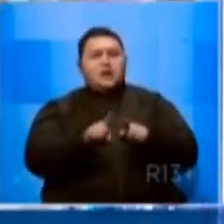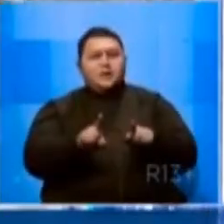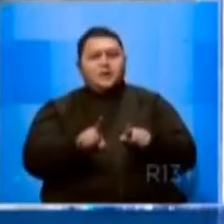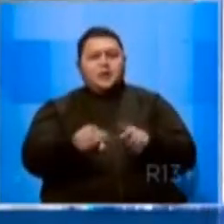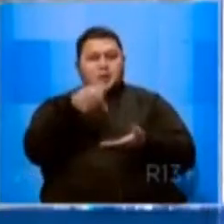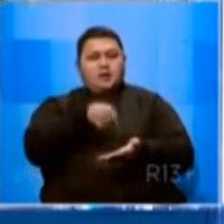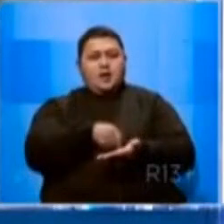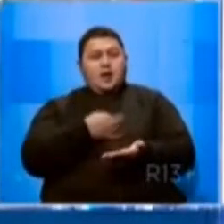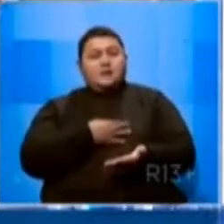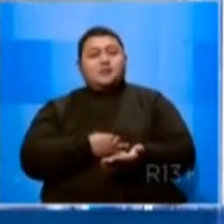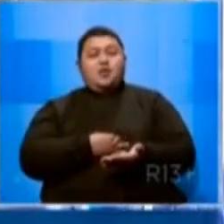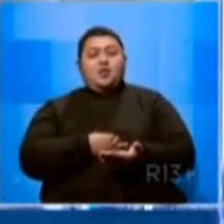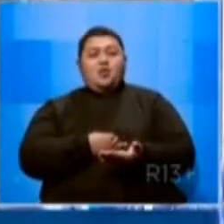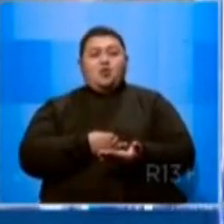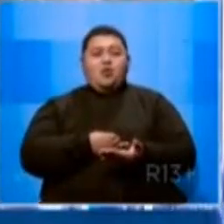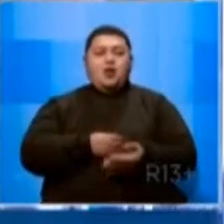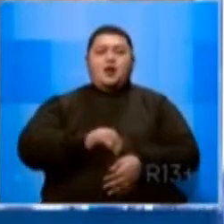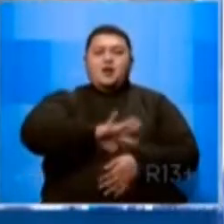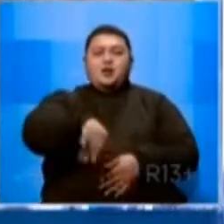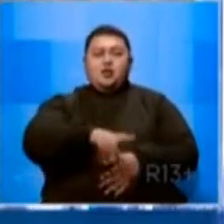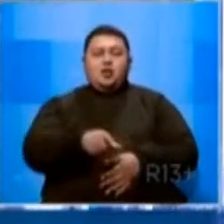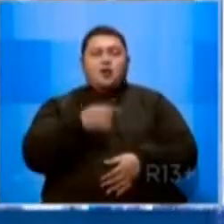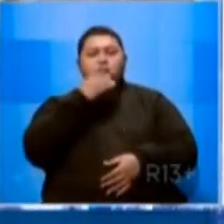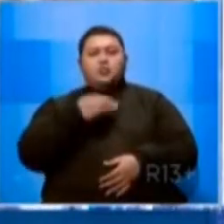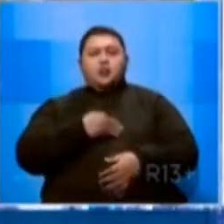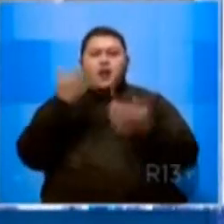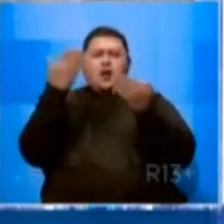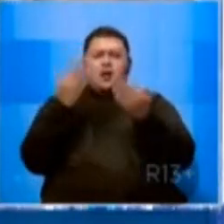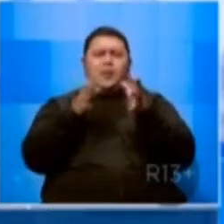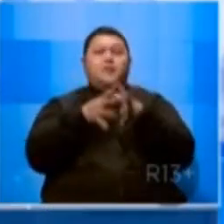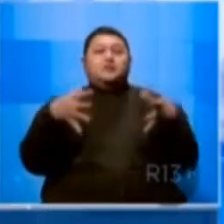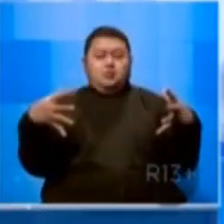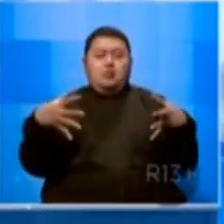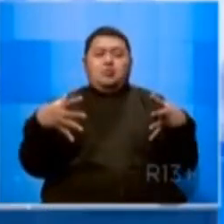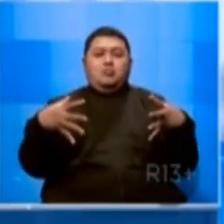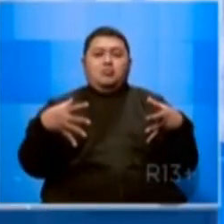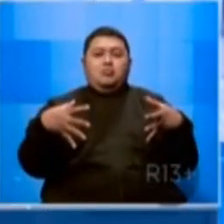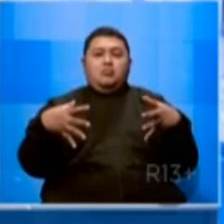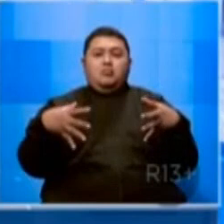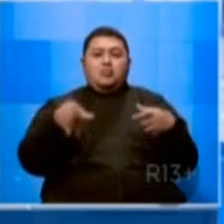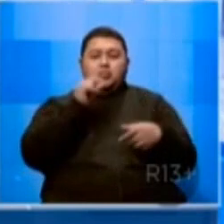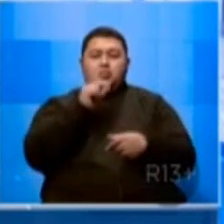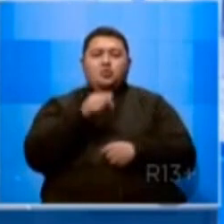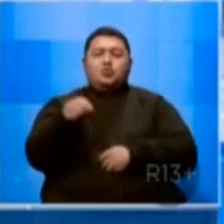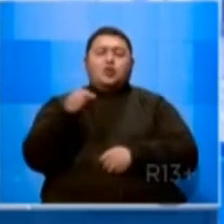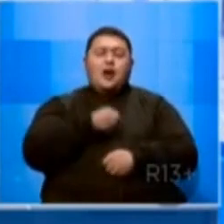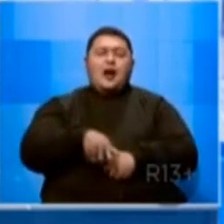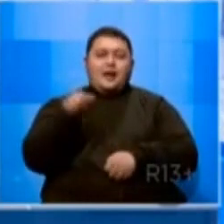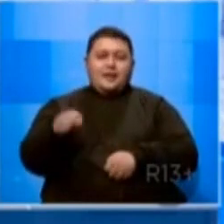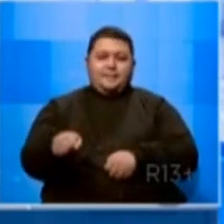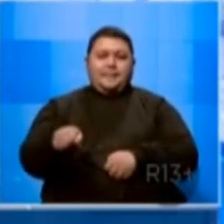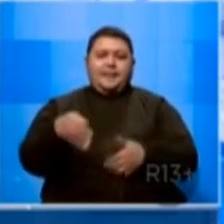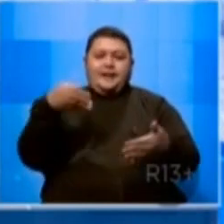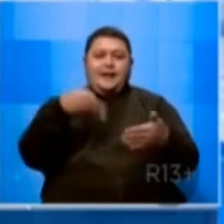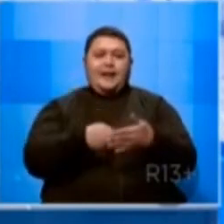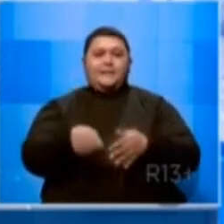tengah-tengah kecewaan keluarga punya harapan besar keluarga punya harapan besar terhadap majelis hakim karena di